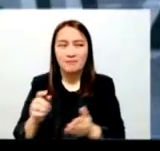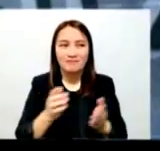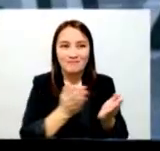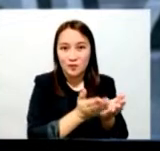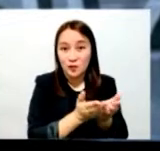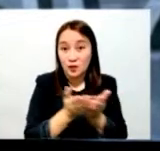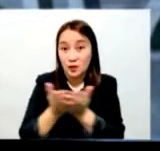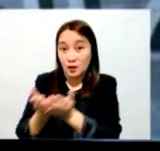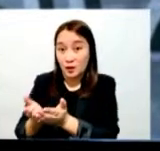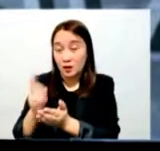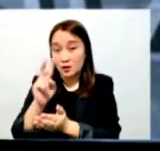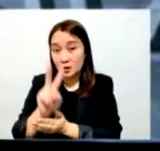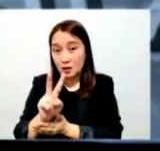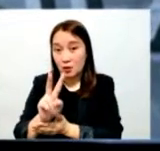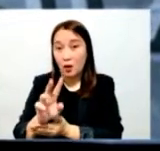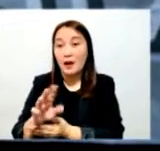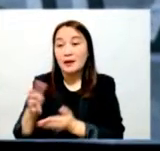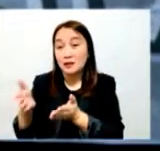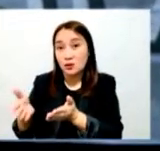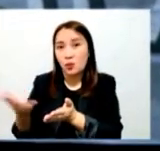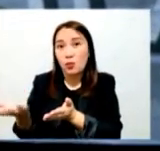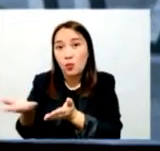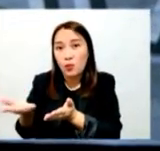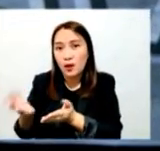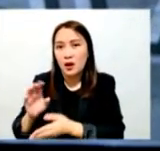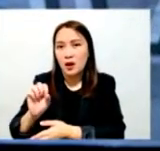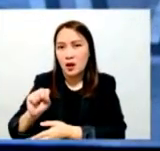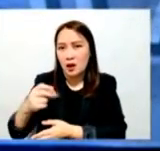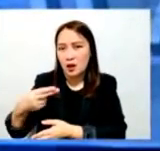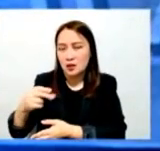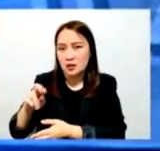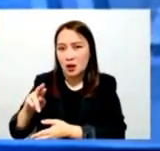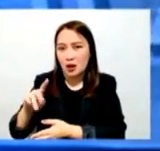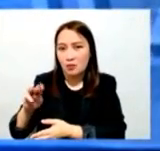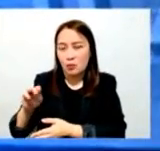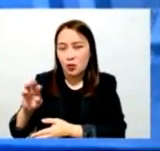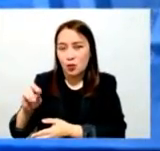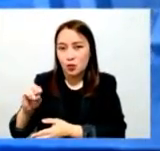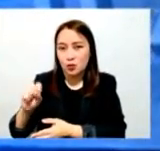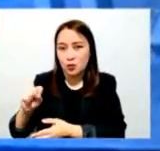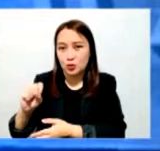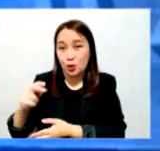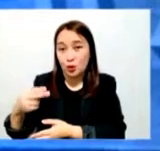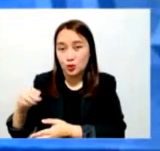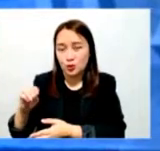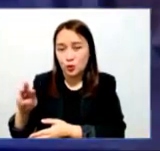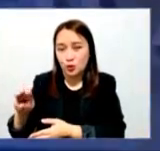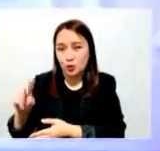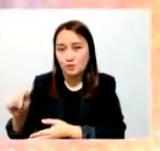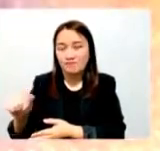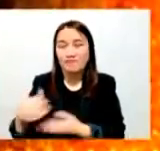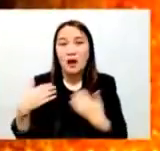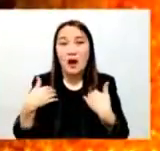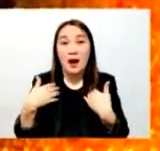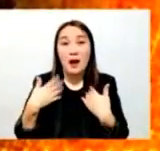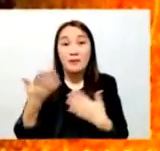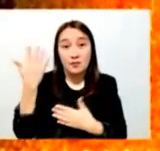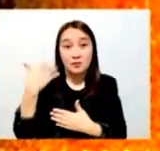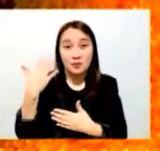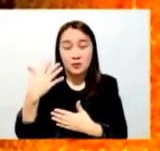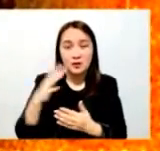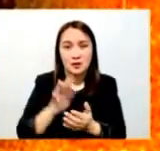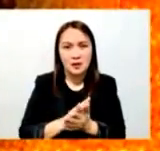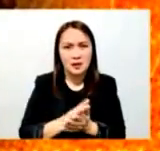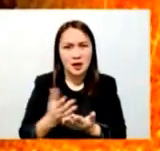sa Scarborough Shoal naman, na sakop ng Exclusive Economic Zone ng Pilipinas. Noong palaong yun, naghahanap ng paraan